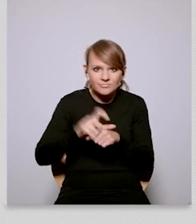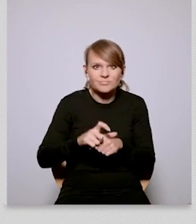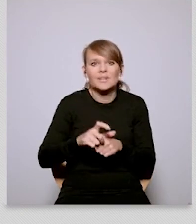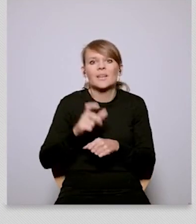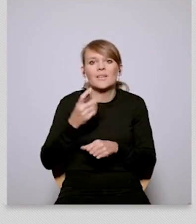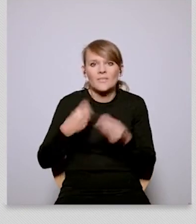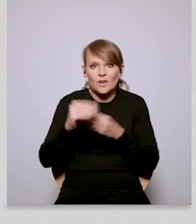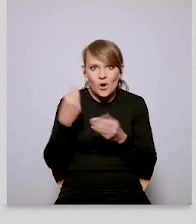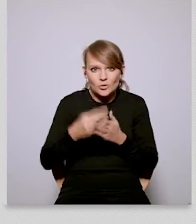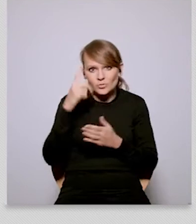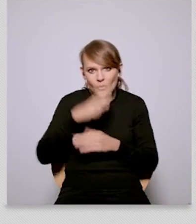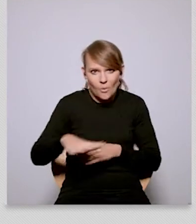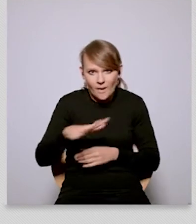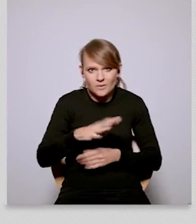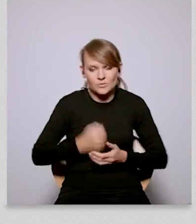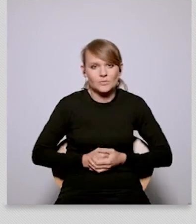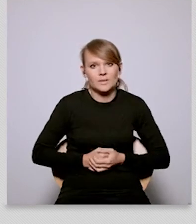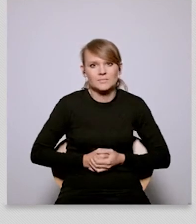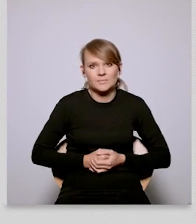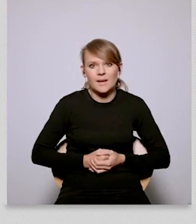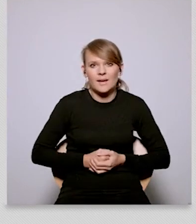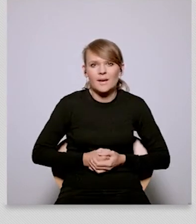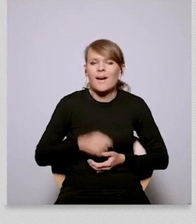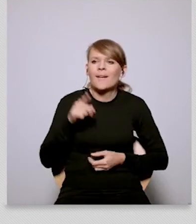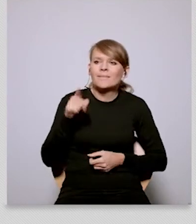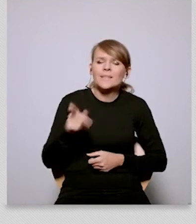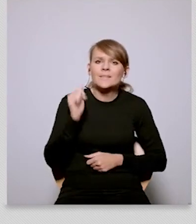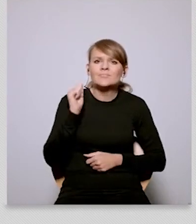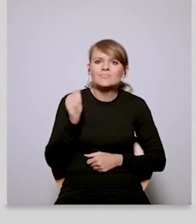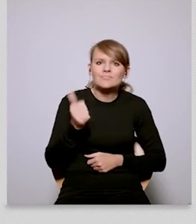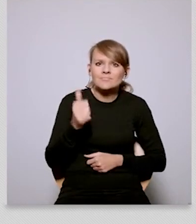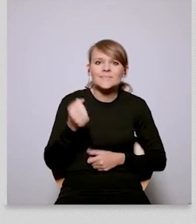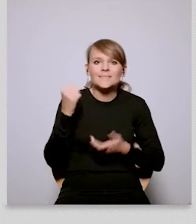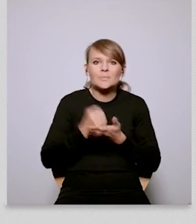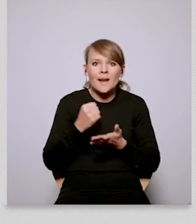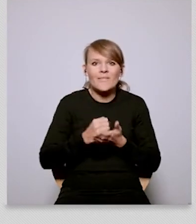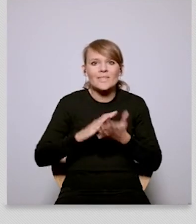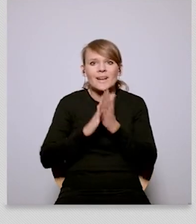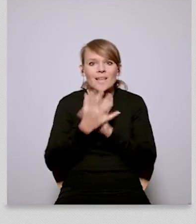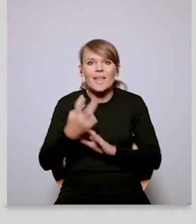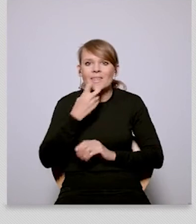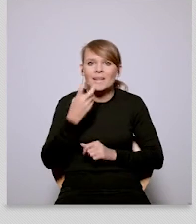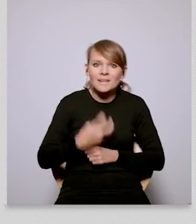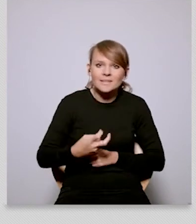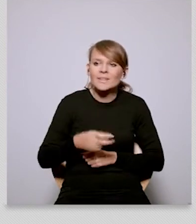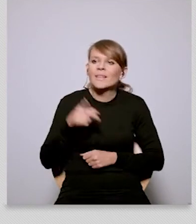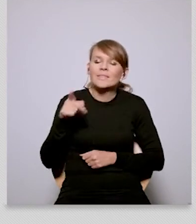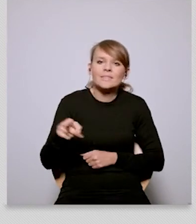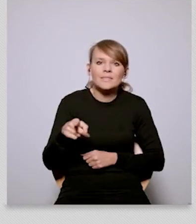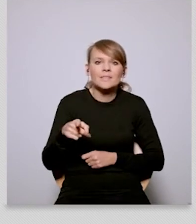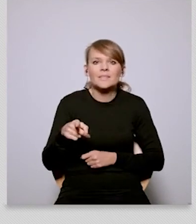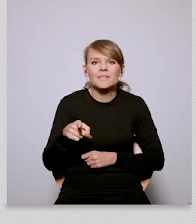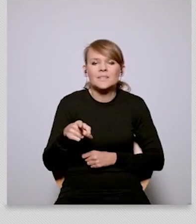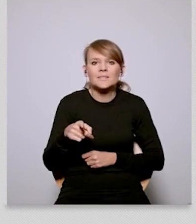koszty społeczne i tak dalej jak na te jak Ty jako specjalistka od spraw transformacji energetycznej jak Ty na te